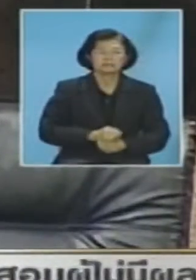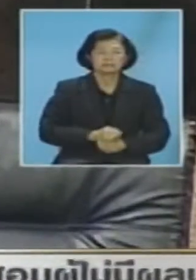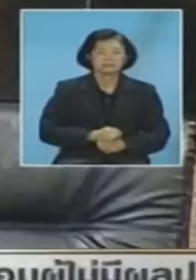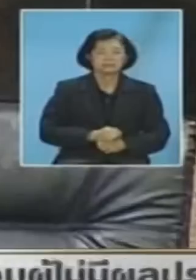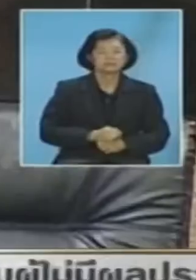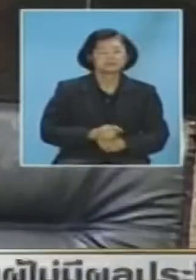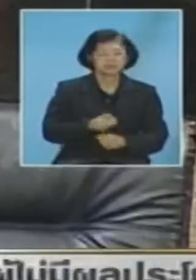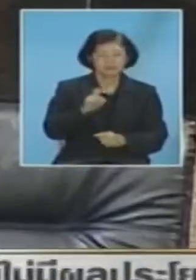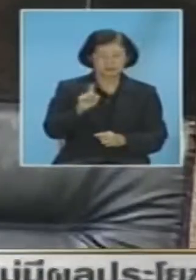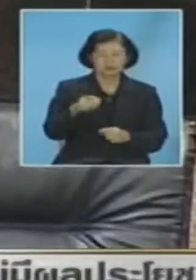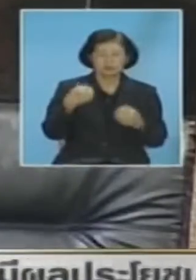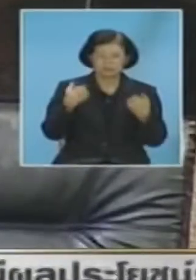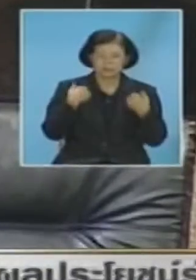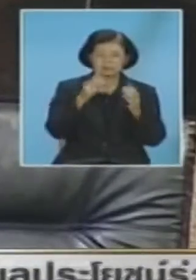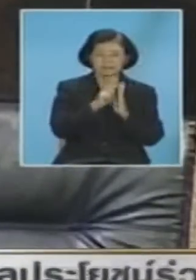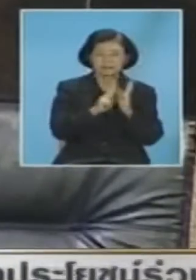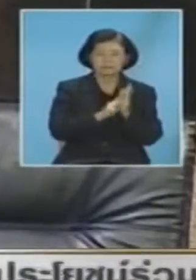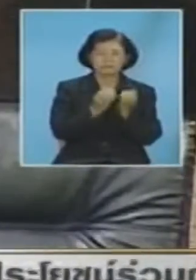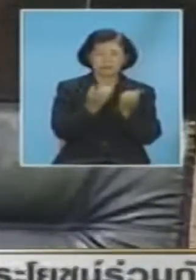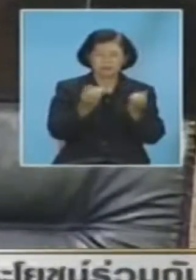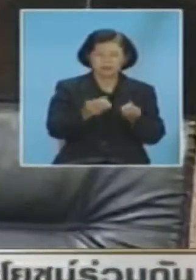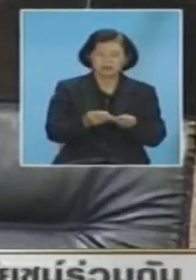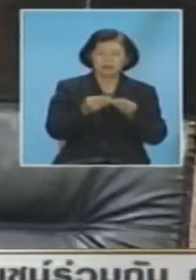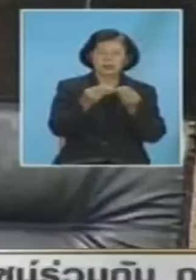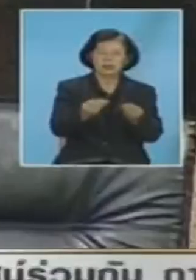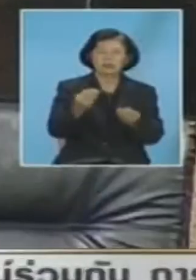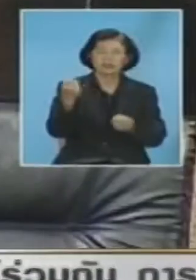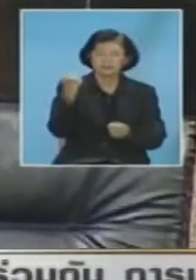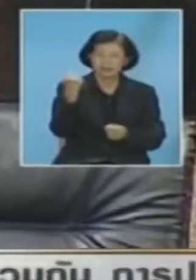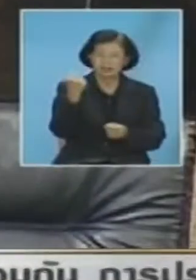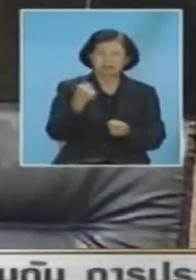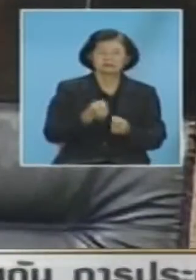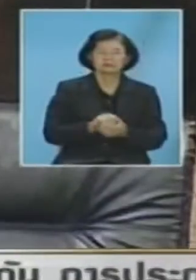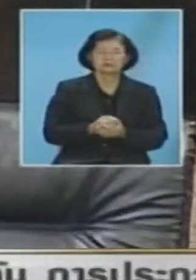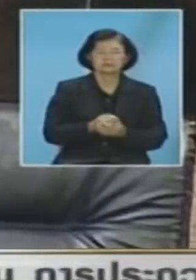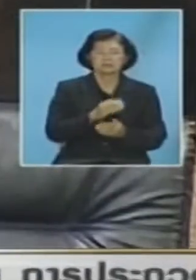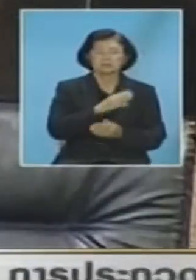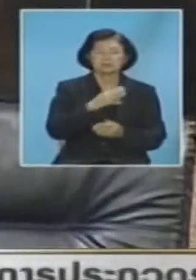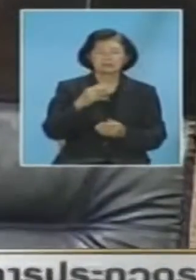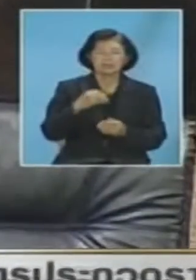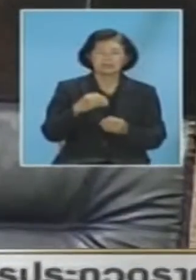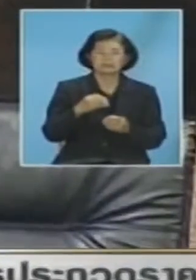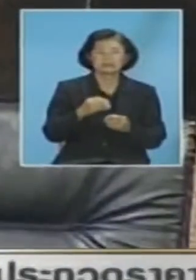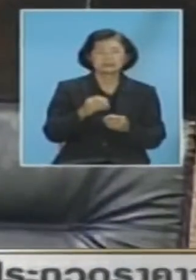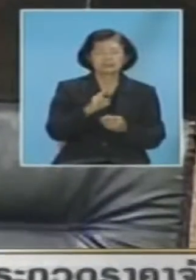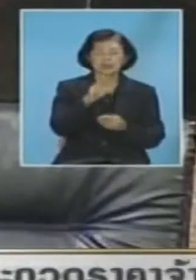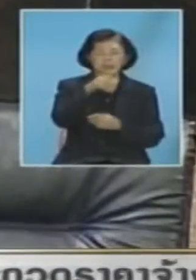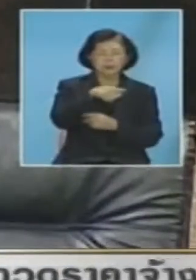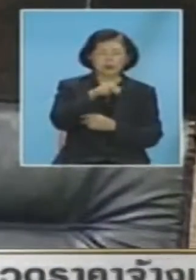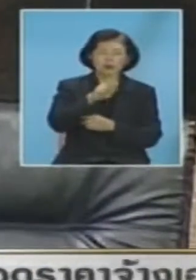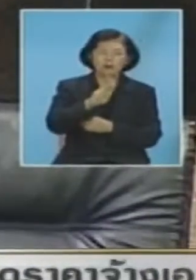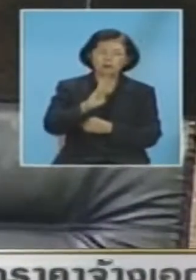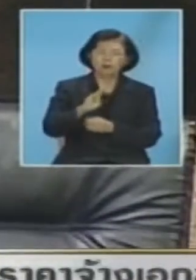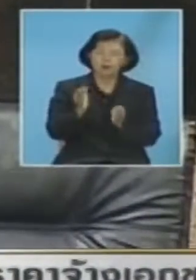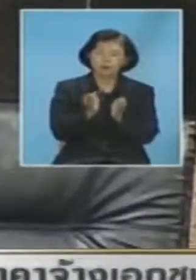จึงจำเป็นต้องมีรัฐธรรมนูญบัญญัติให้อำนาจไว้นะคะและจะอาศัยเพียงพระราชบัญญัติประกอบรัฐธรร